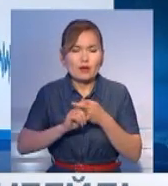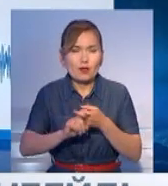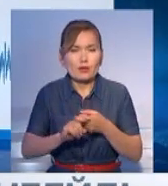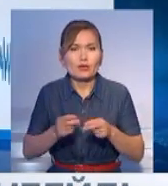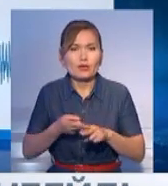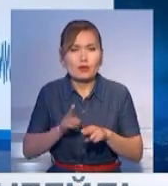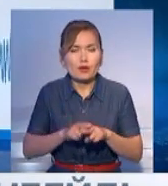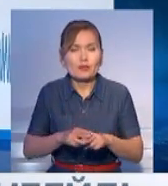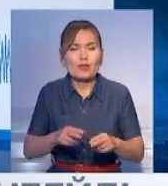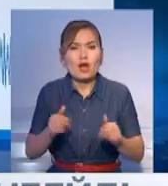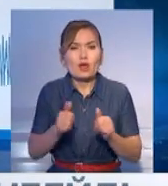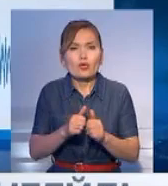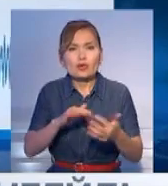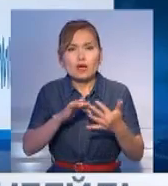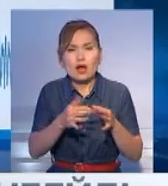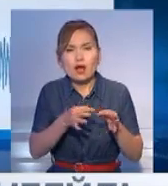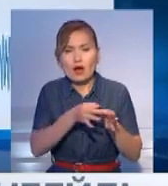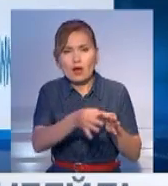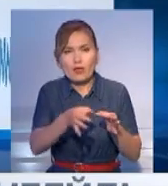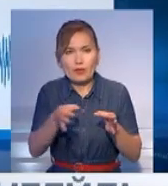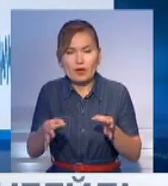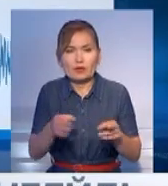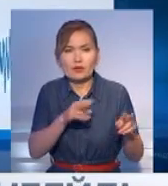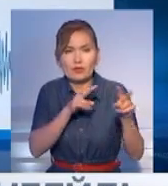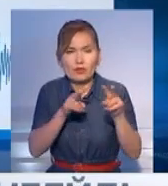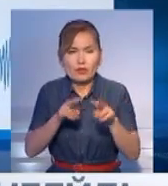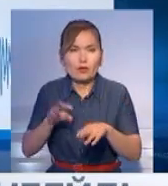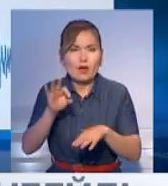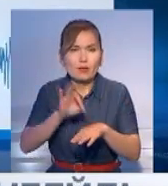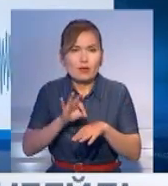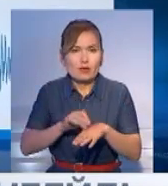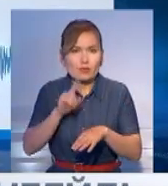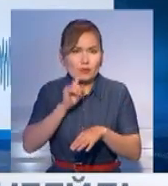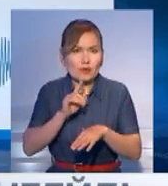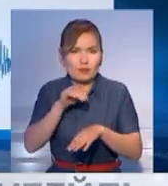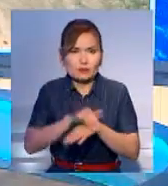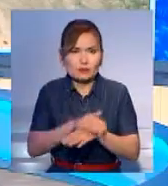ауылдарда бақылау қалынды, әзірге ауру белгілері байқалмады.